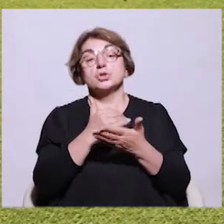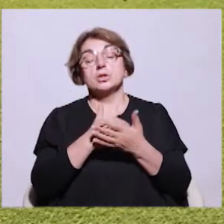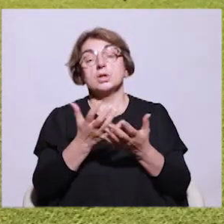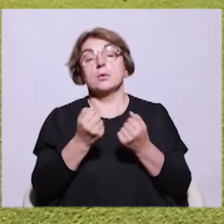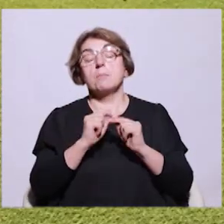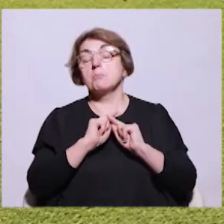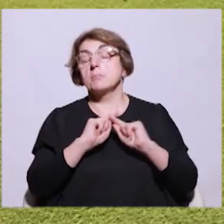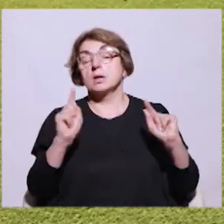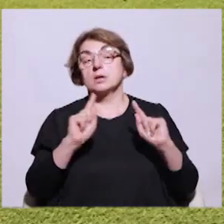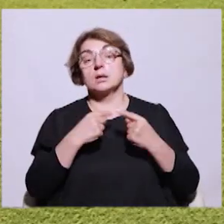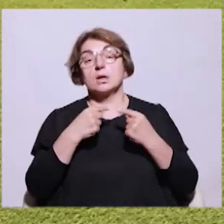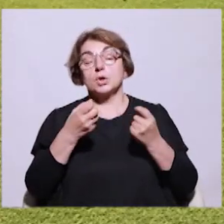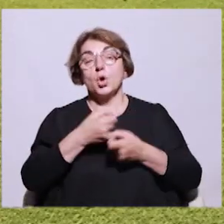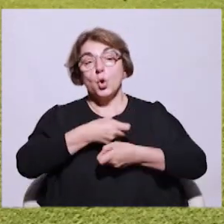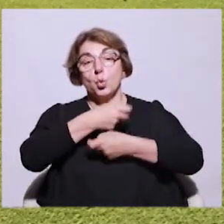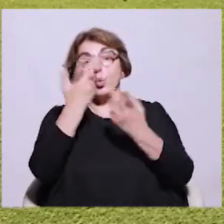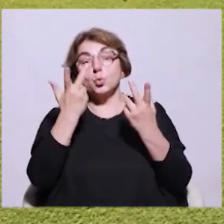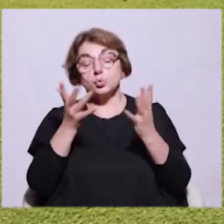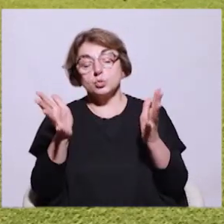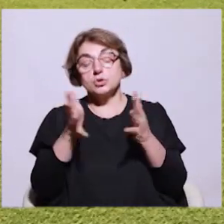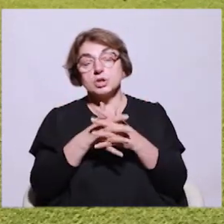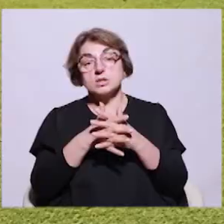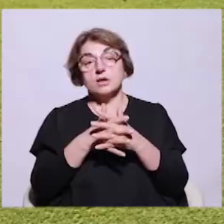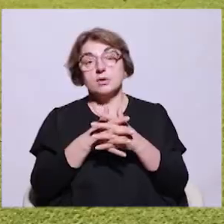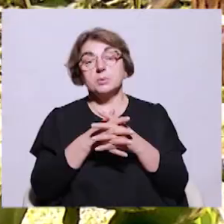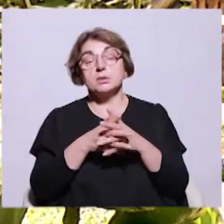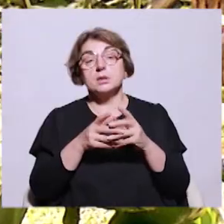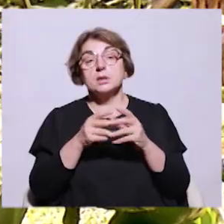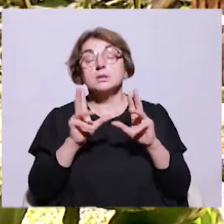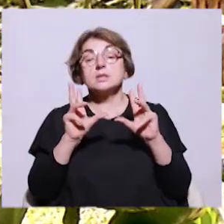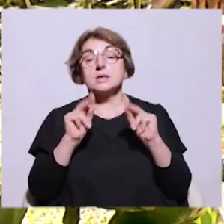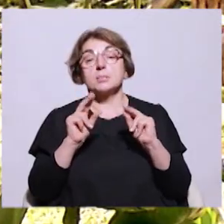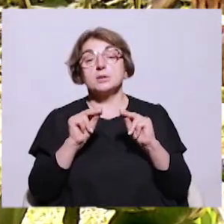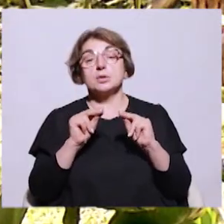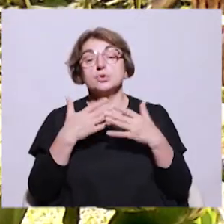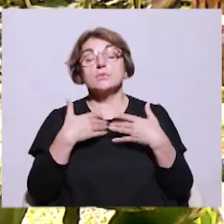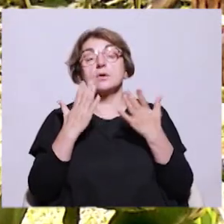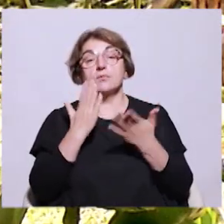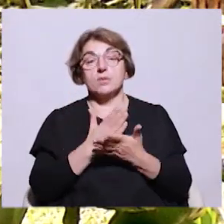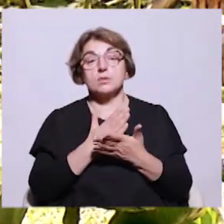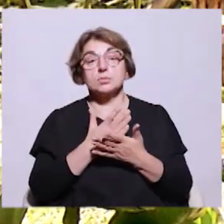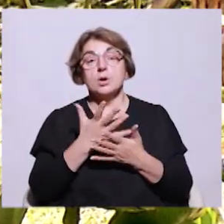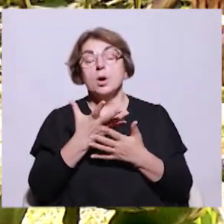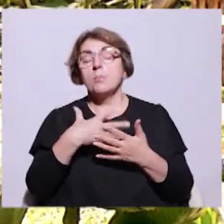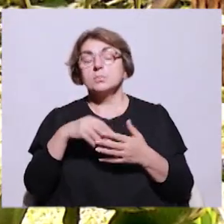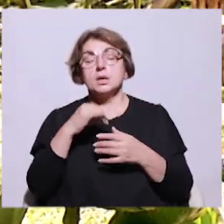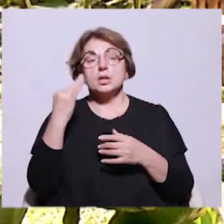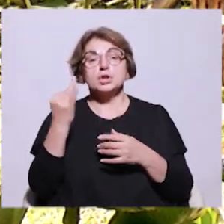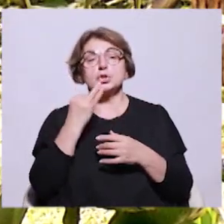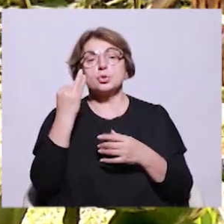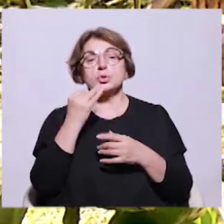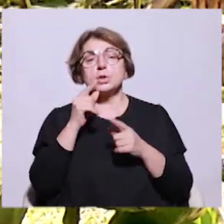კეთრად განსხვავებული კულტურების შეზავებით და საბედნიეროდ ჩვენ გვაქვს მთელ